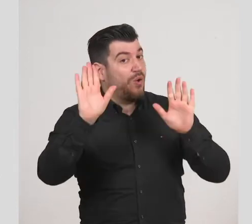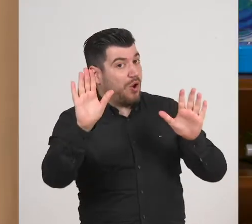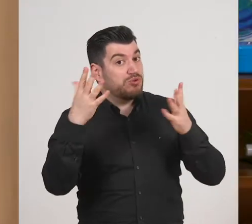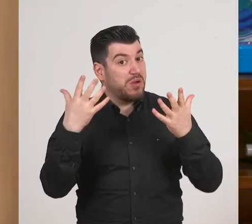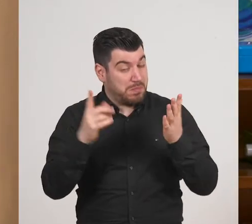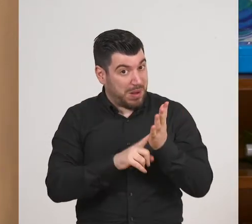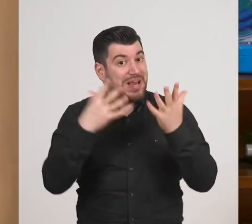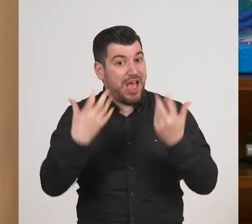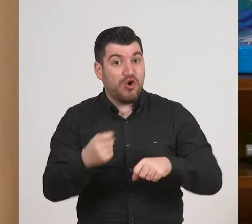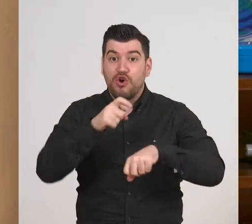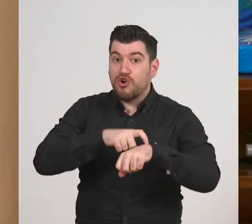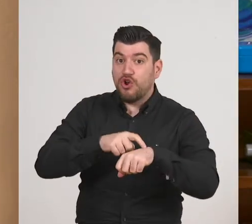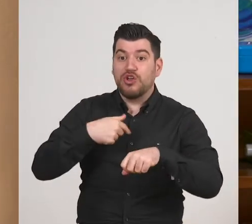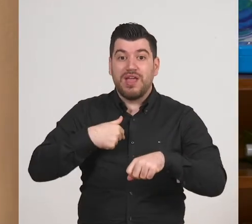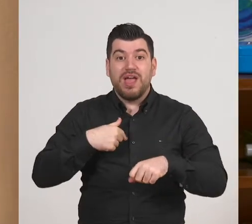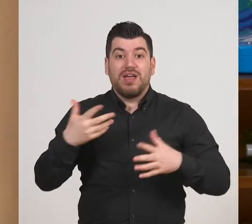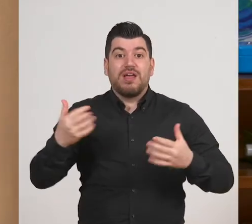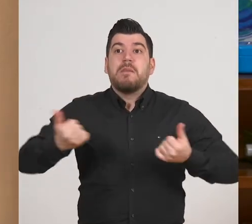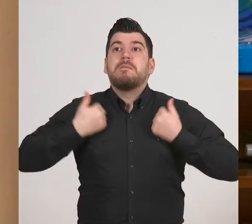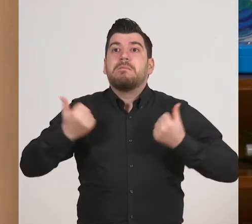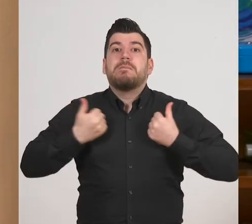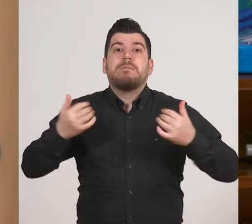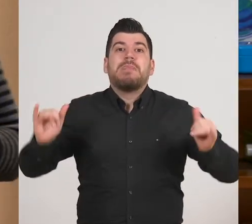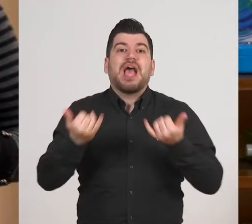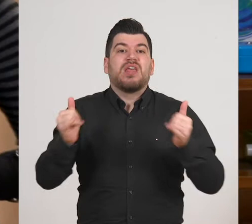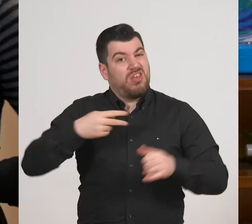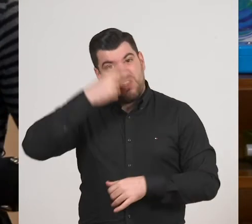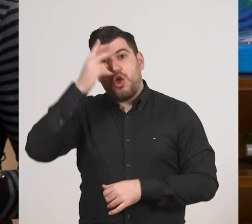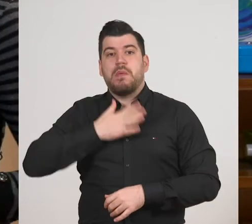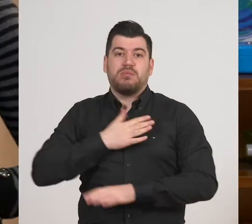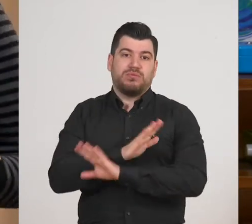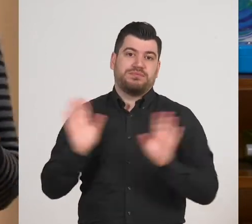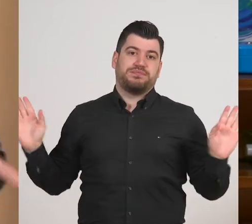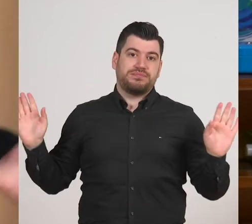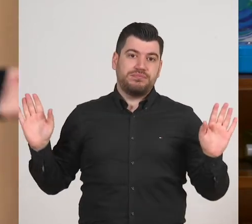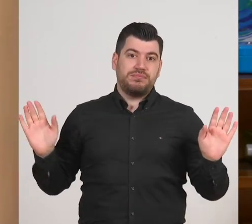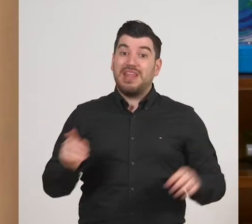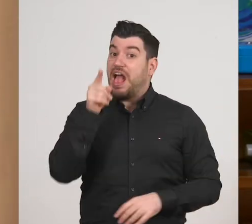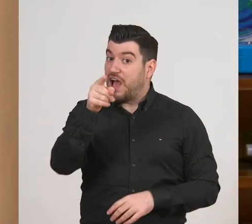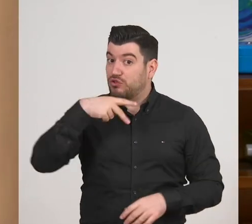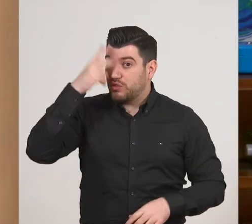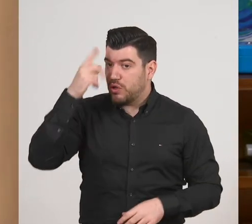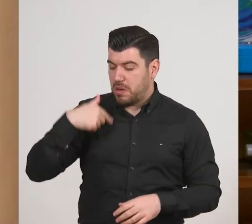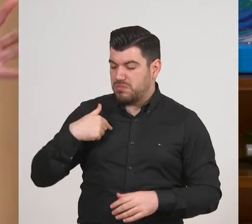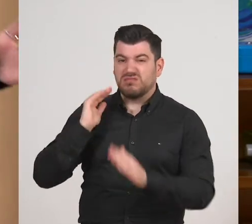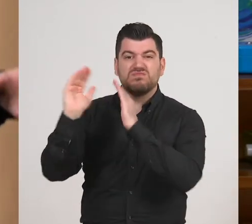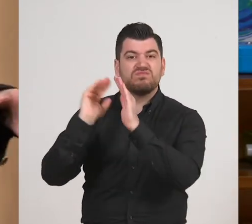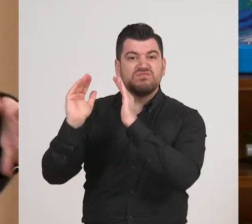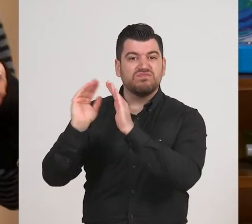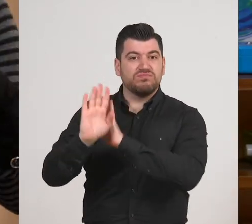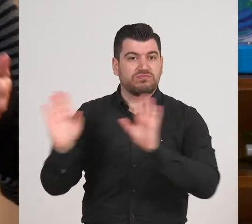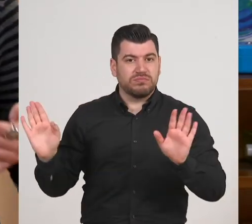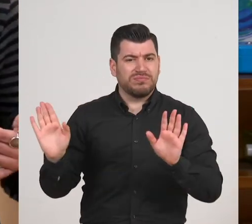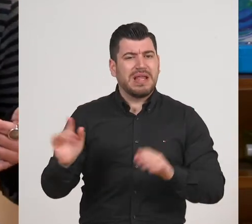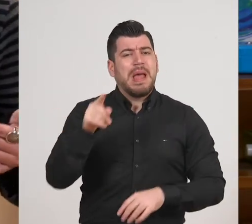χώρο και το χρόνο για να παίζω. Αυτό λοιπόν το δικαίωμα θα προσπαθήσουμε να το υπερασπιστούμε. Τα